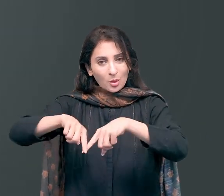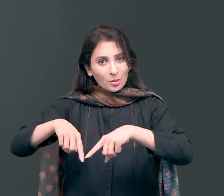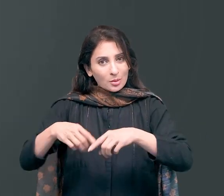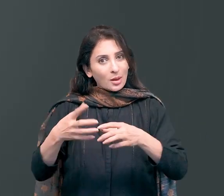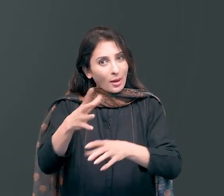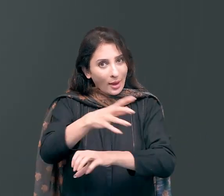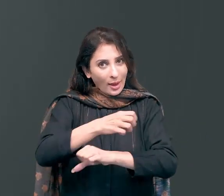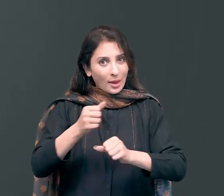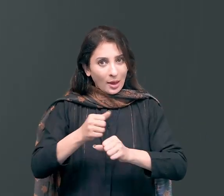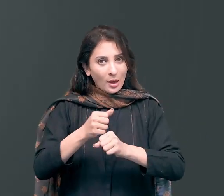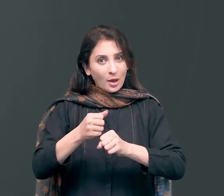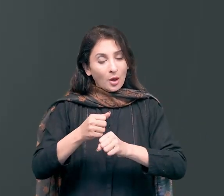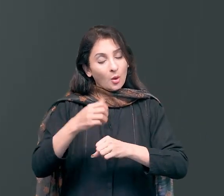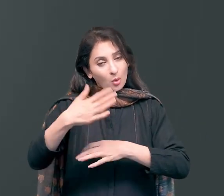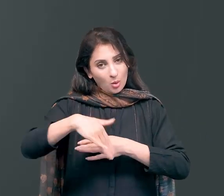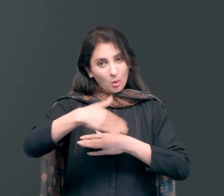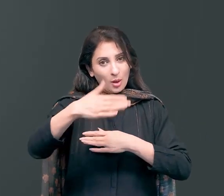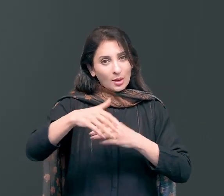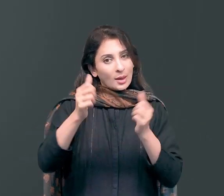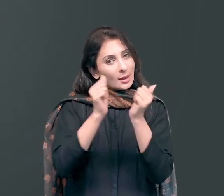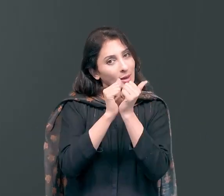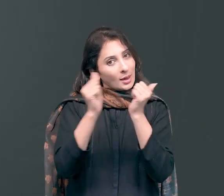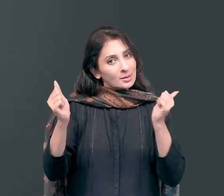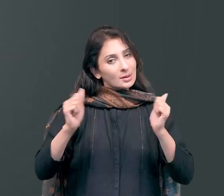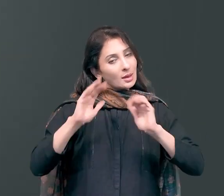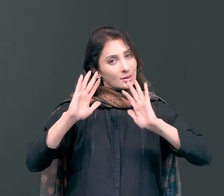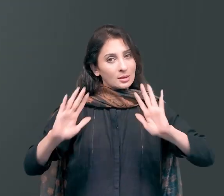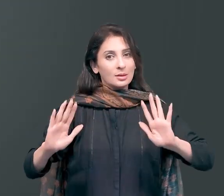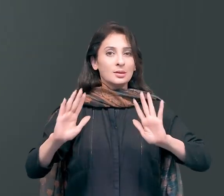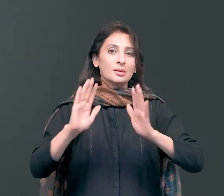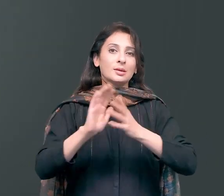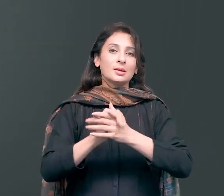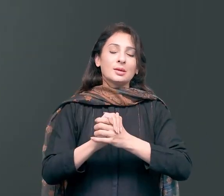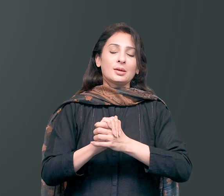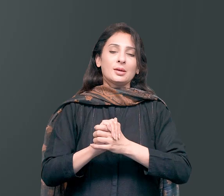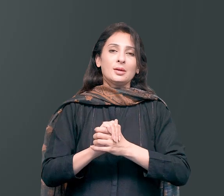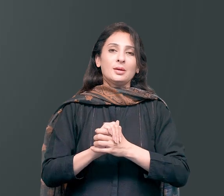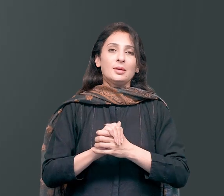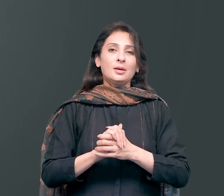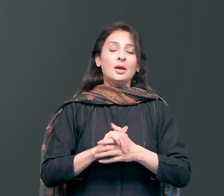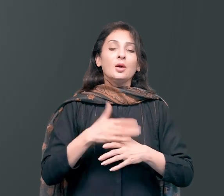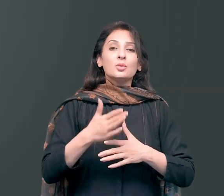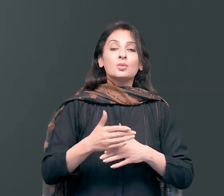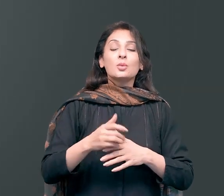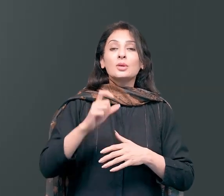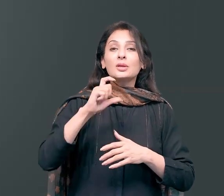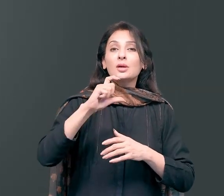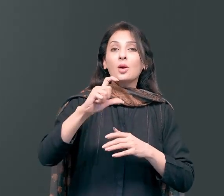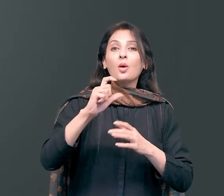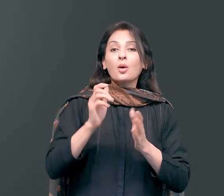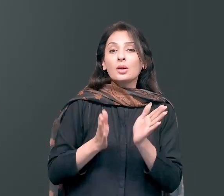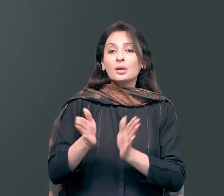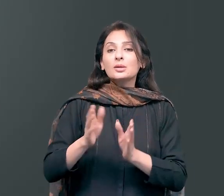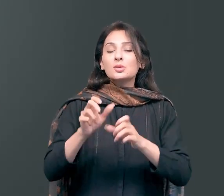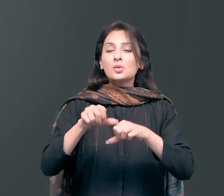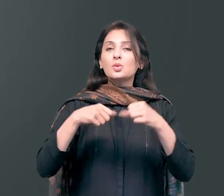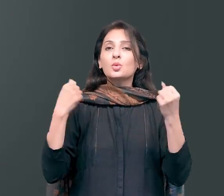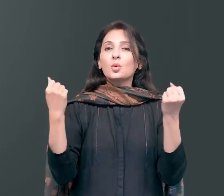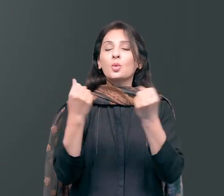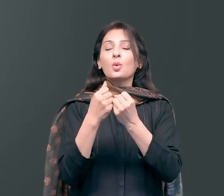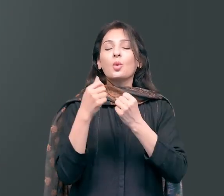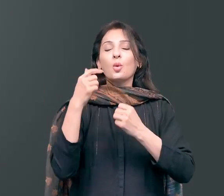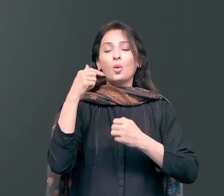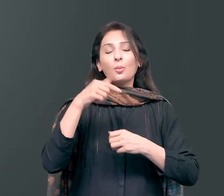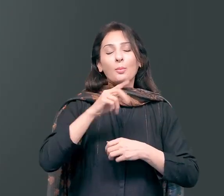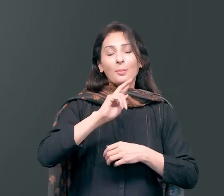نے اس سے بھی بڑی حماقت کی، کیونکہ کانگریس کو یقین دہانی کرائی گئی تھی کہ